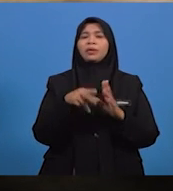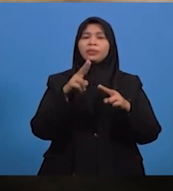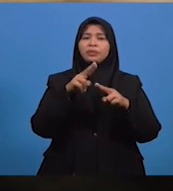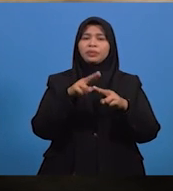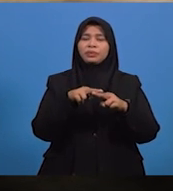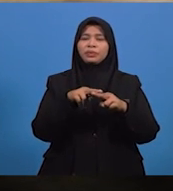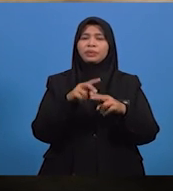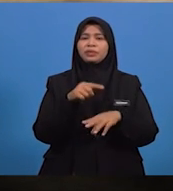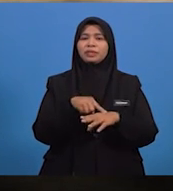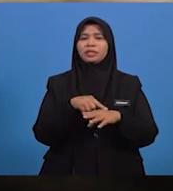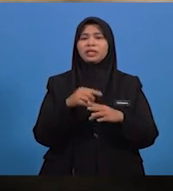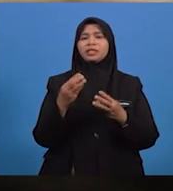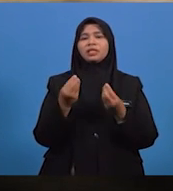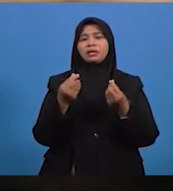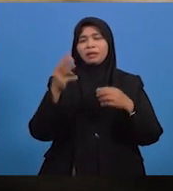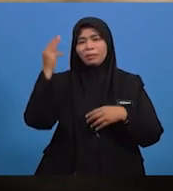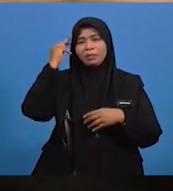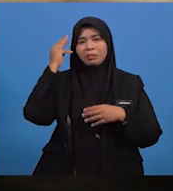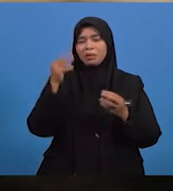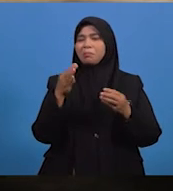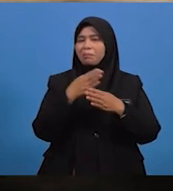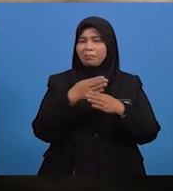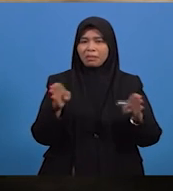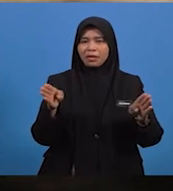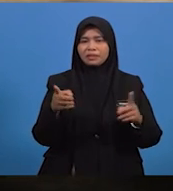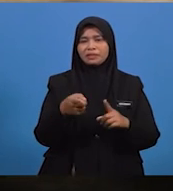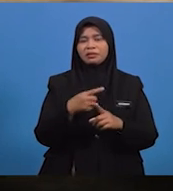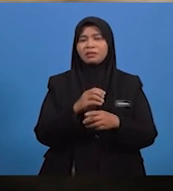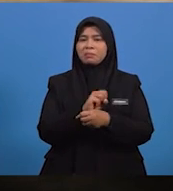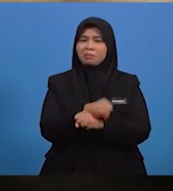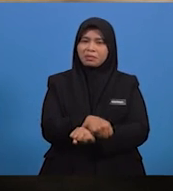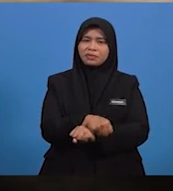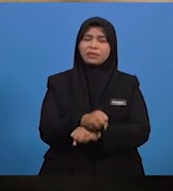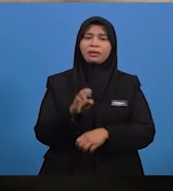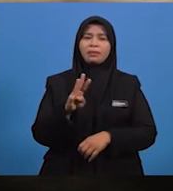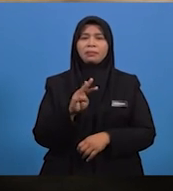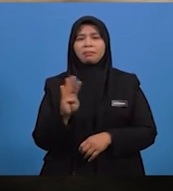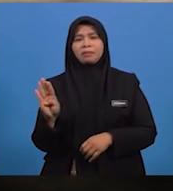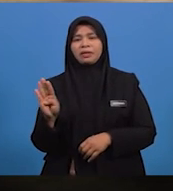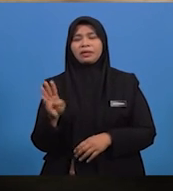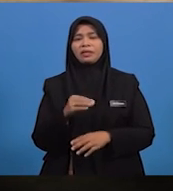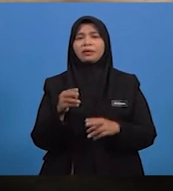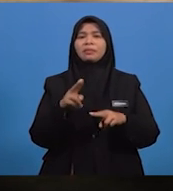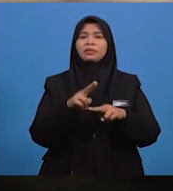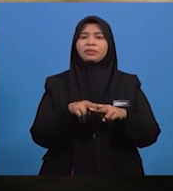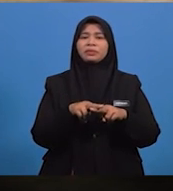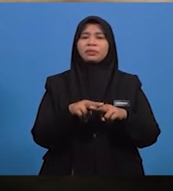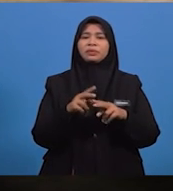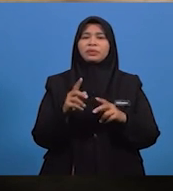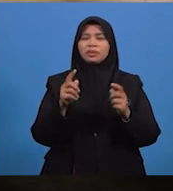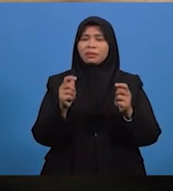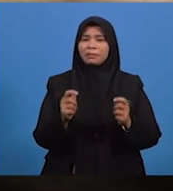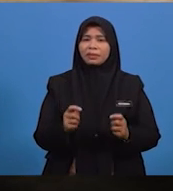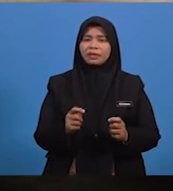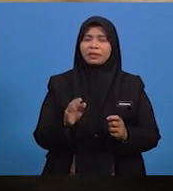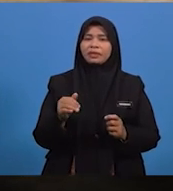Melayu menginginkan kebebasan daripada penguasaan barat dan penduduk tempatan